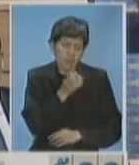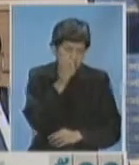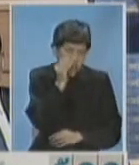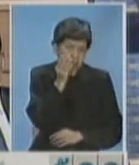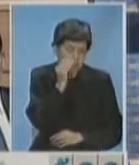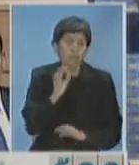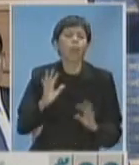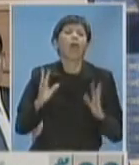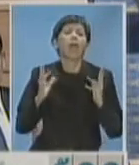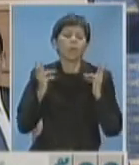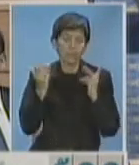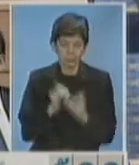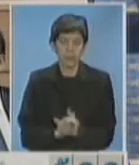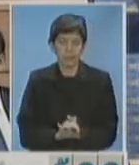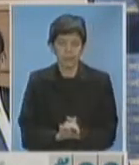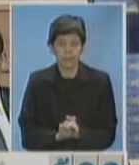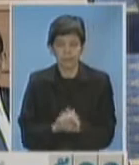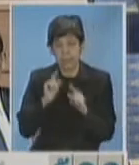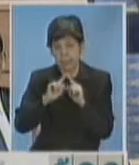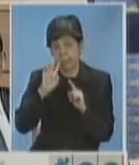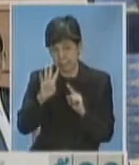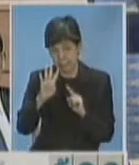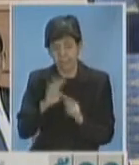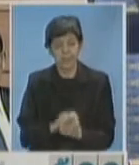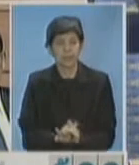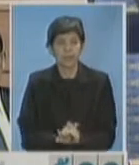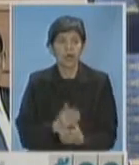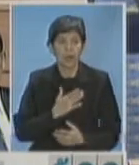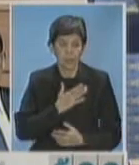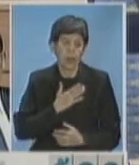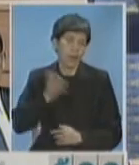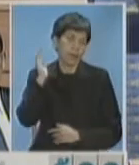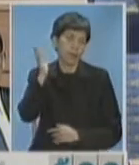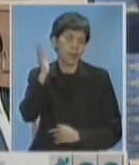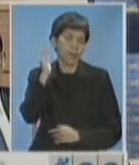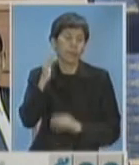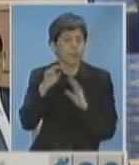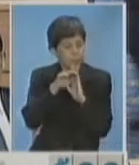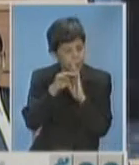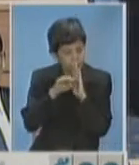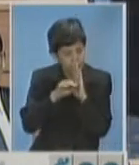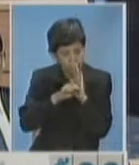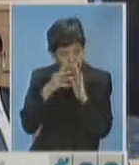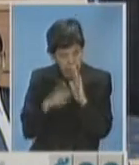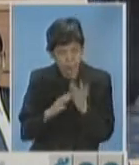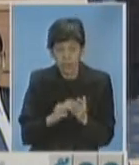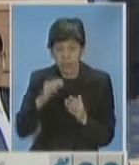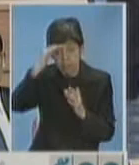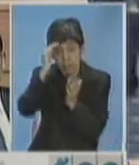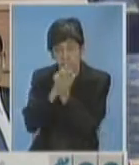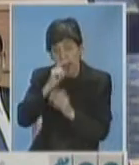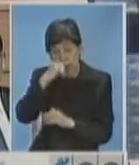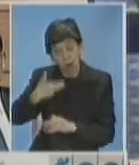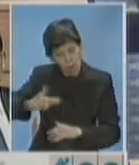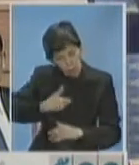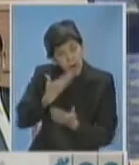ะครับก็จบประการที่4ครับท่านประธานครับที่ผมได้อภิปรายในเรื่องดังกล่าวเพราะว่าสำนักงานตำรวจแห่งชาติม